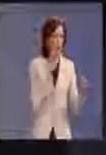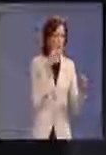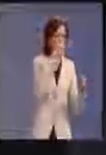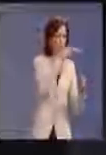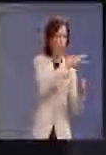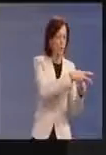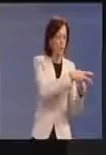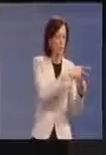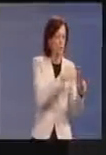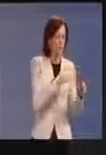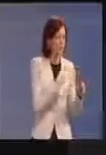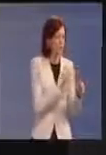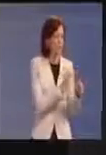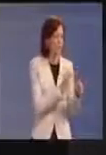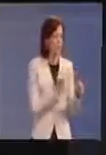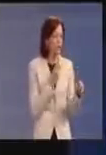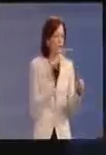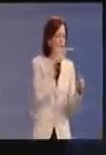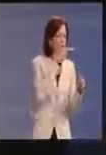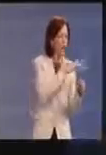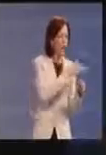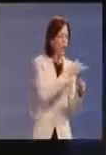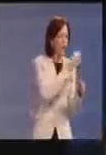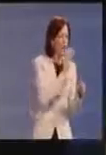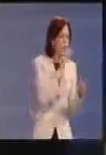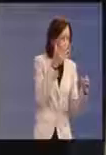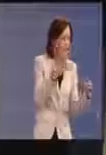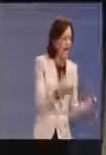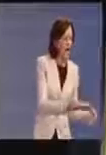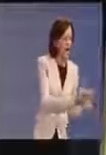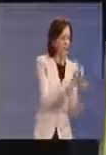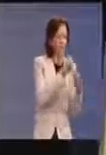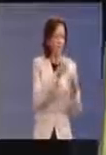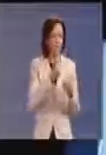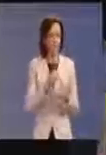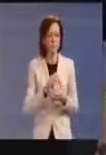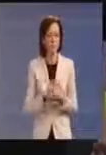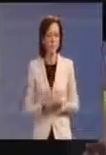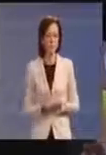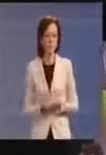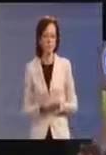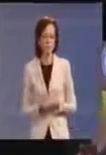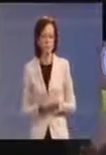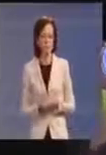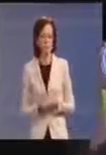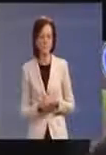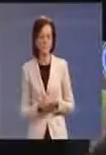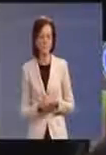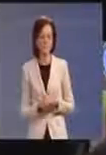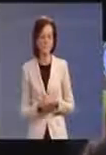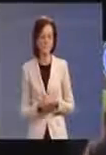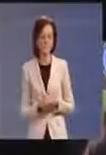und kurzerhand habe ich dann dazu entschlossen, der Dame nachzuspringen und sie eben dann aus der Glan zu retten.